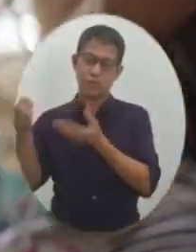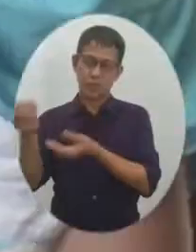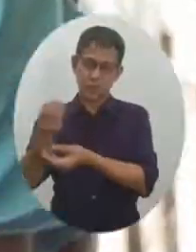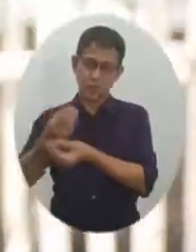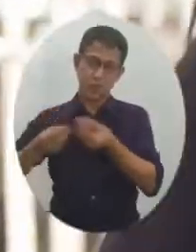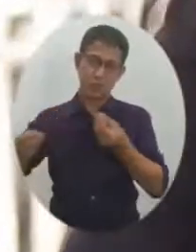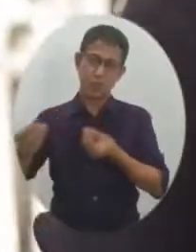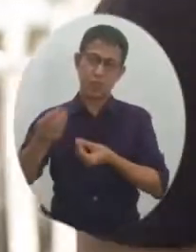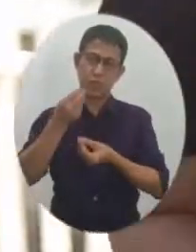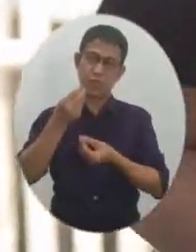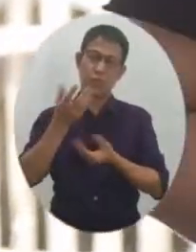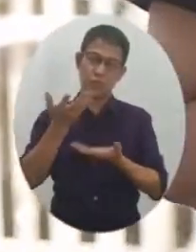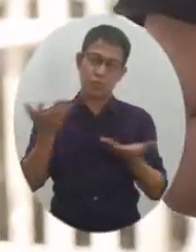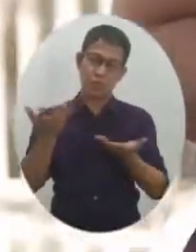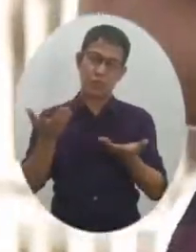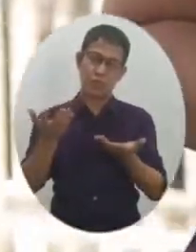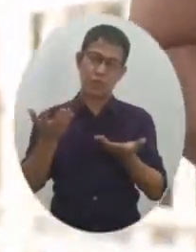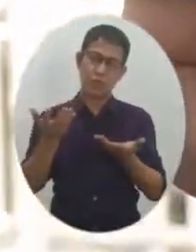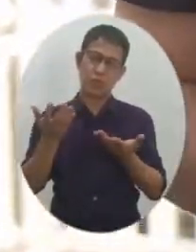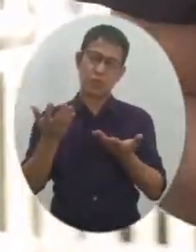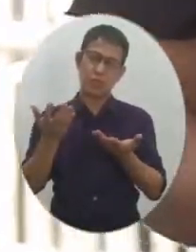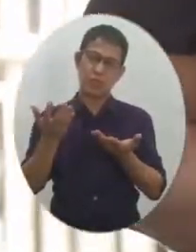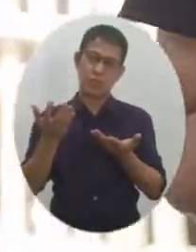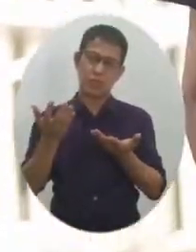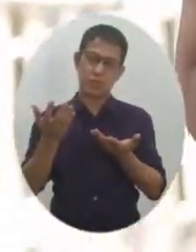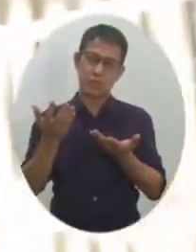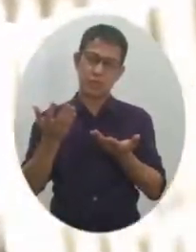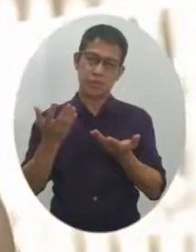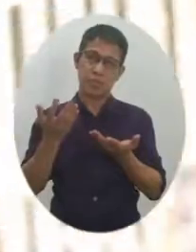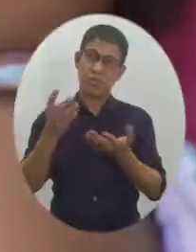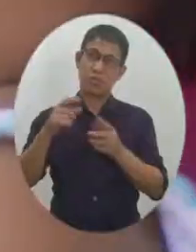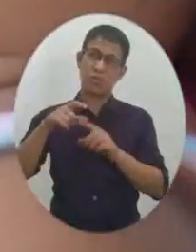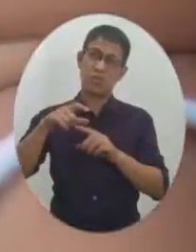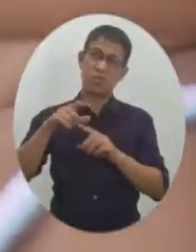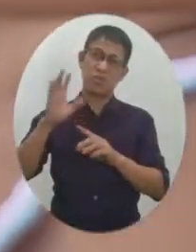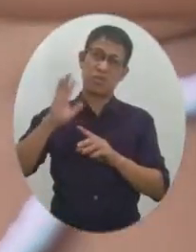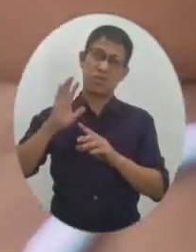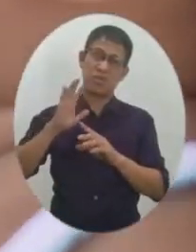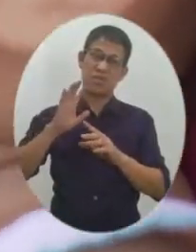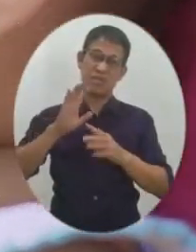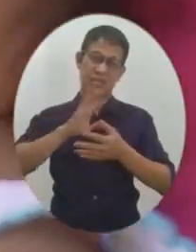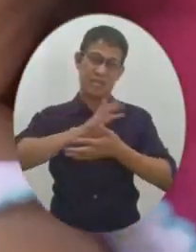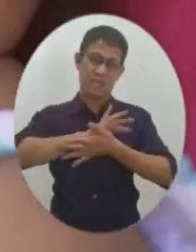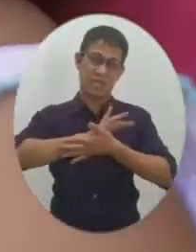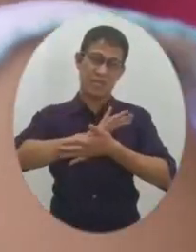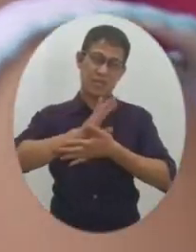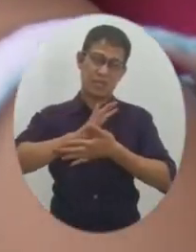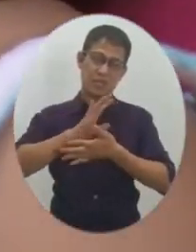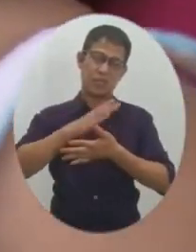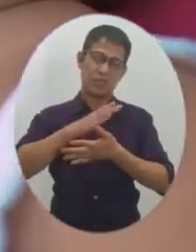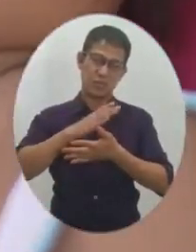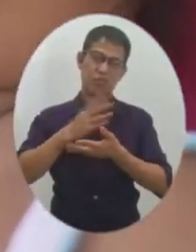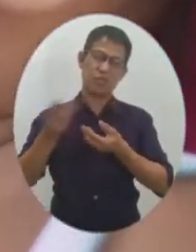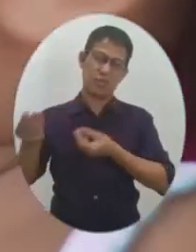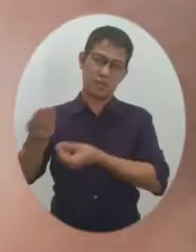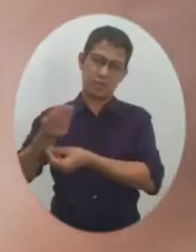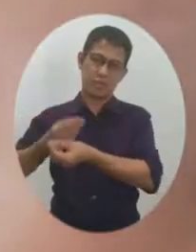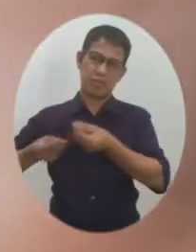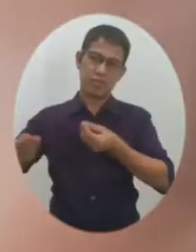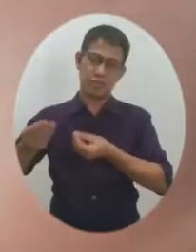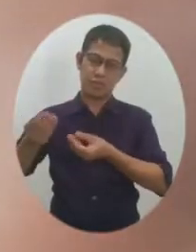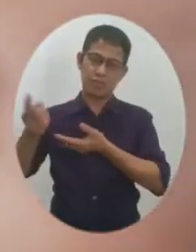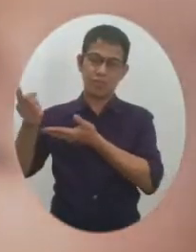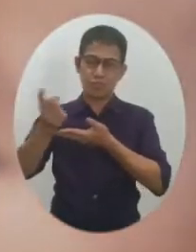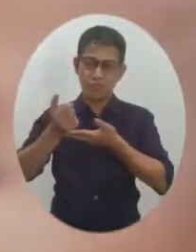kami. Yun po ang nagiging sitwasyon namin dito, lalot po yun nung nag-lockdown, tag-ulan. Ganyan lang po, bigayin lang